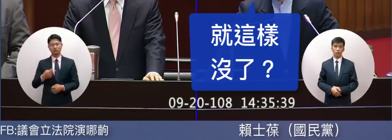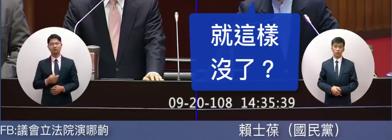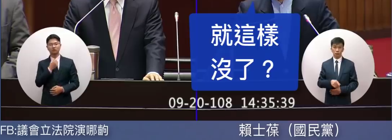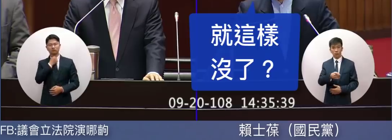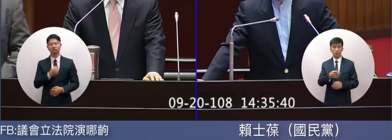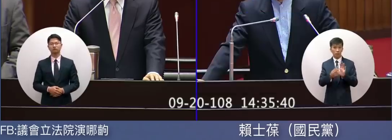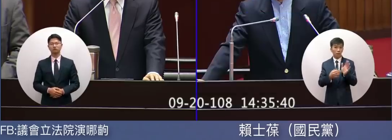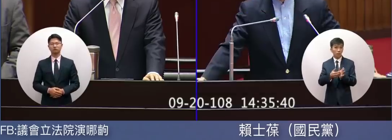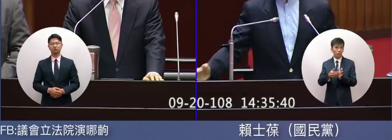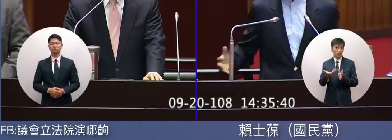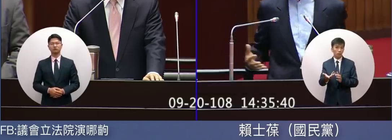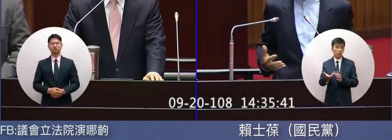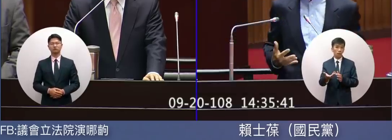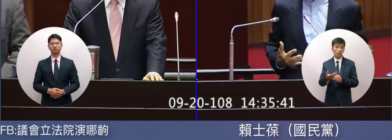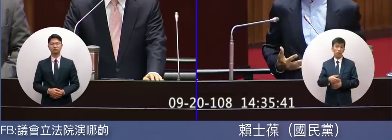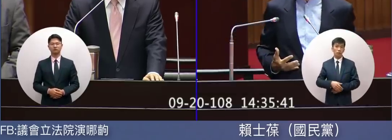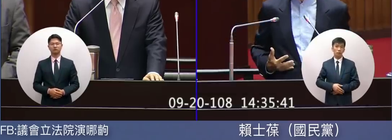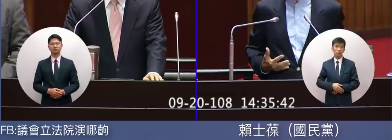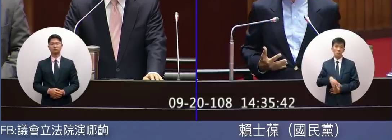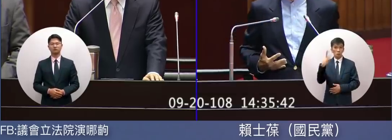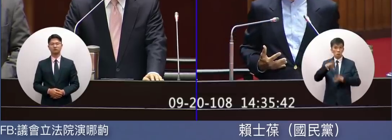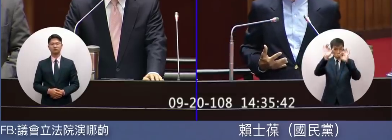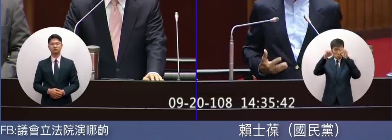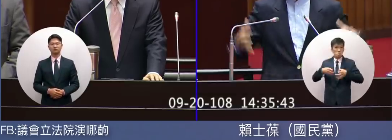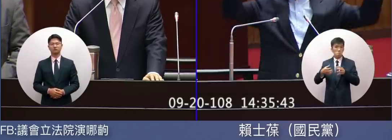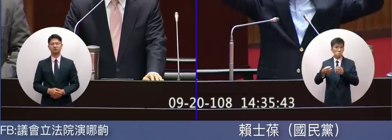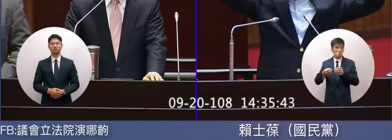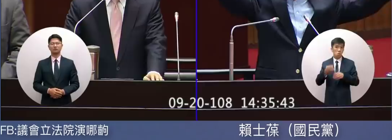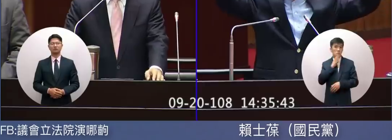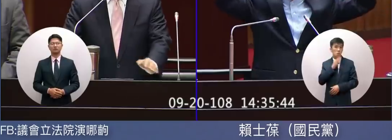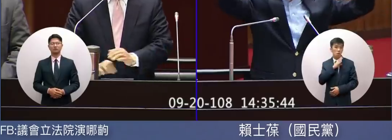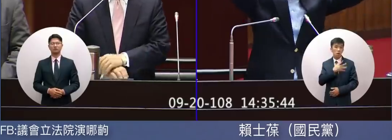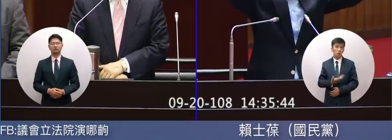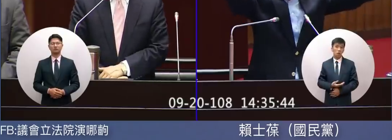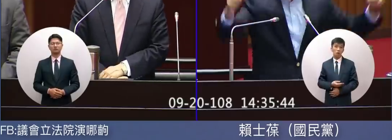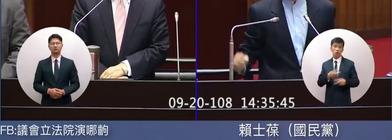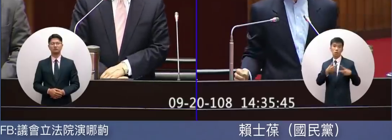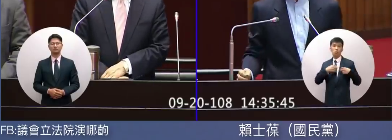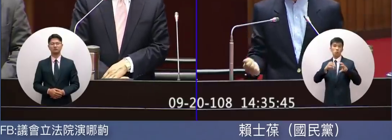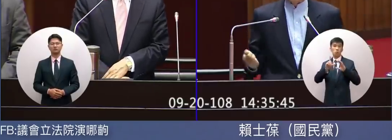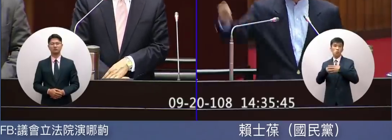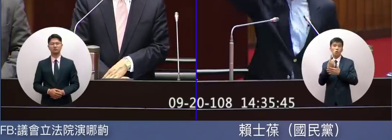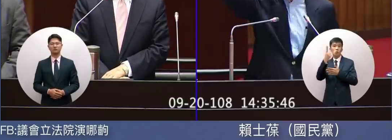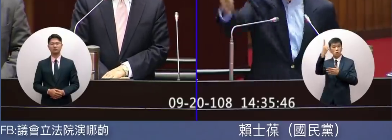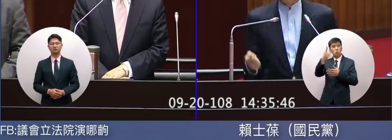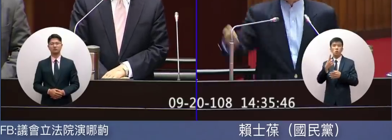不，我们难道没有检讨的空间吗？蔡英文总统为了他的选举，